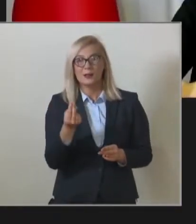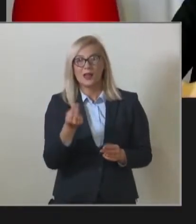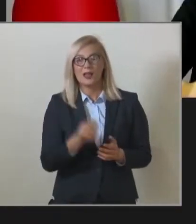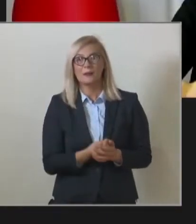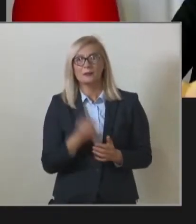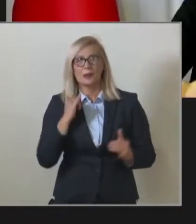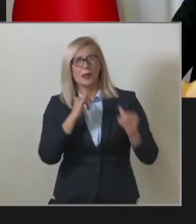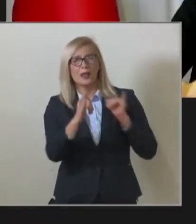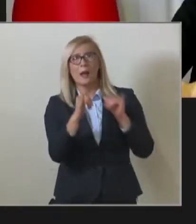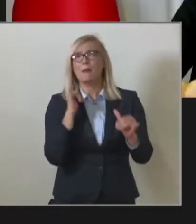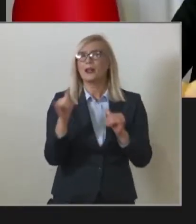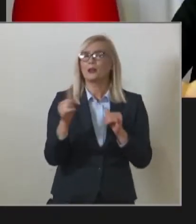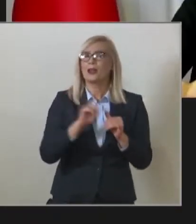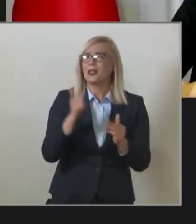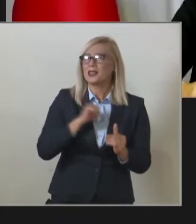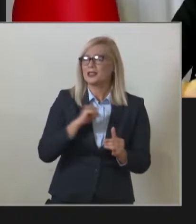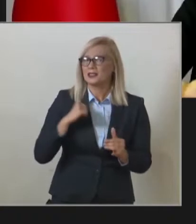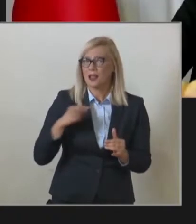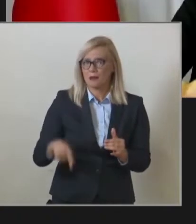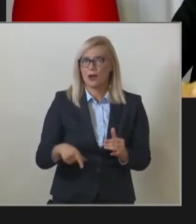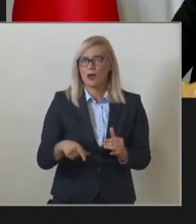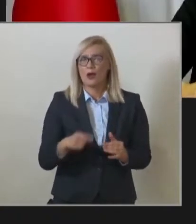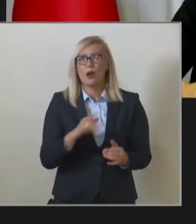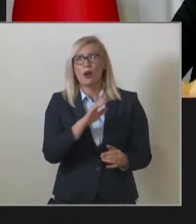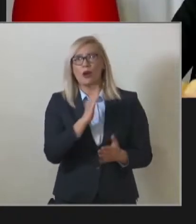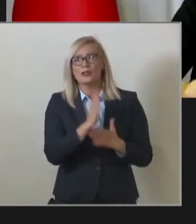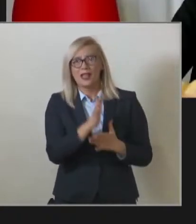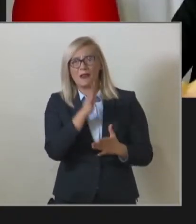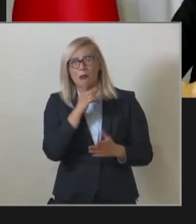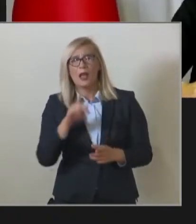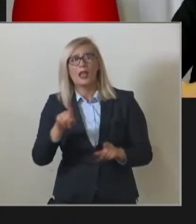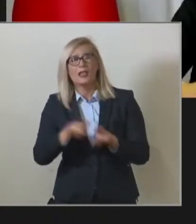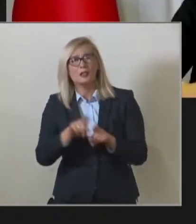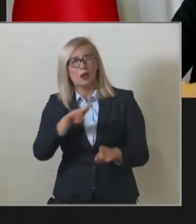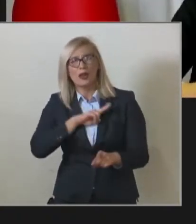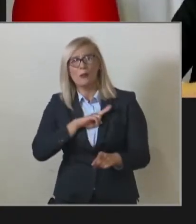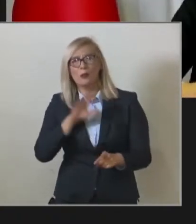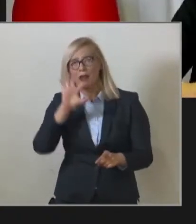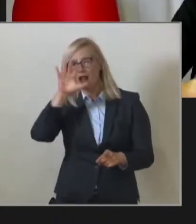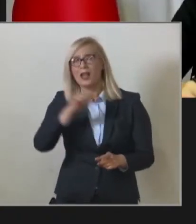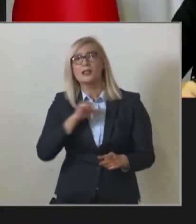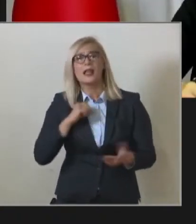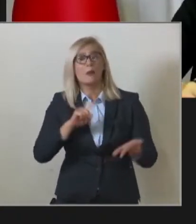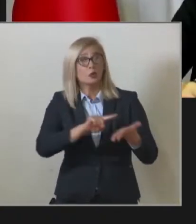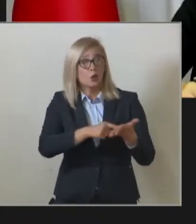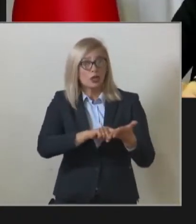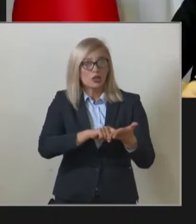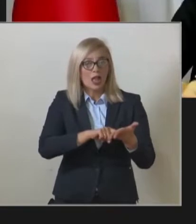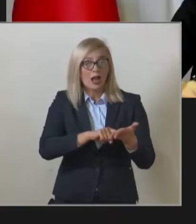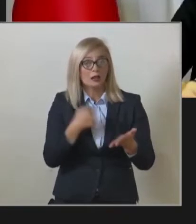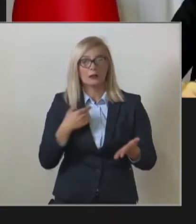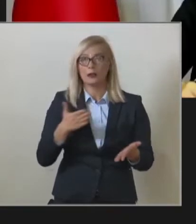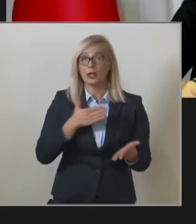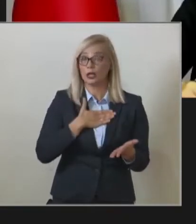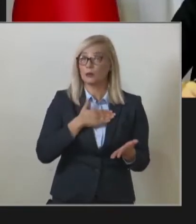Qytetarët e Serbisë të udhtojnë pa pasaportë, vetëm me letërnjoftim, jo vetëm nga Maqedonia e Veriut, por edhe nga Republika e Shqipërisë. Do të ketë më shumë shqiptar në